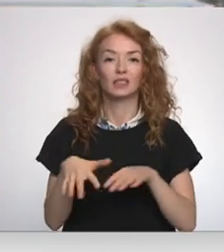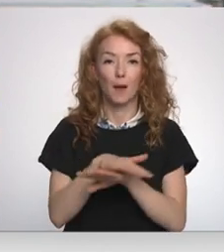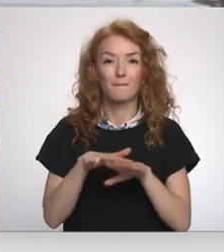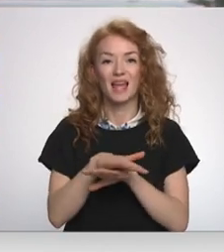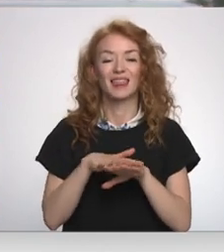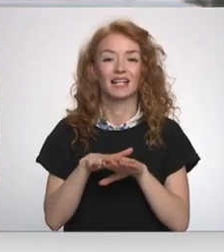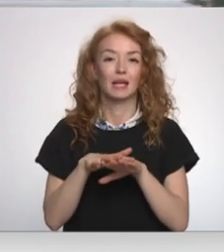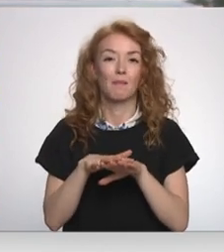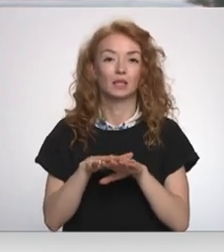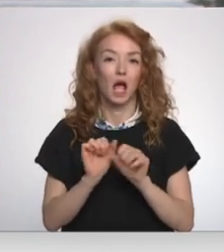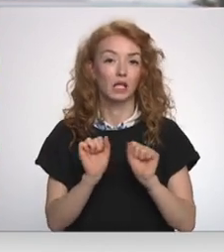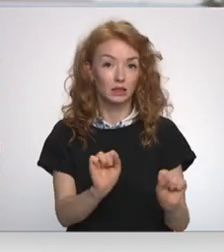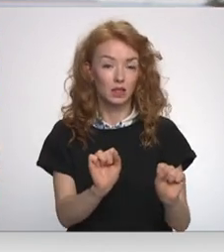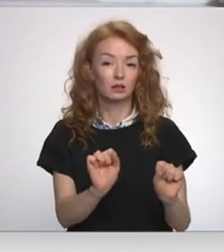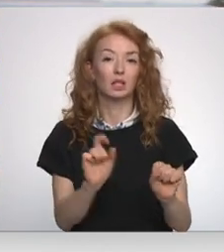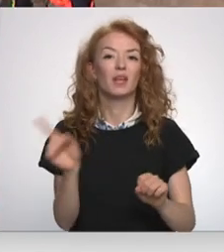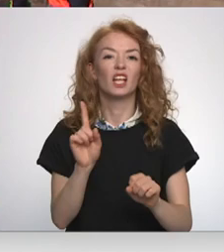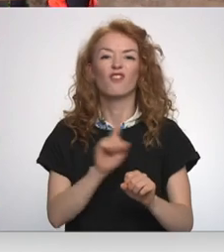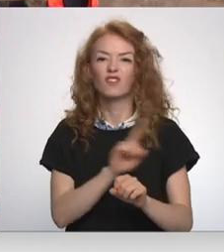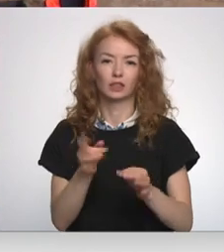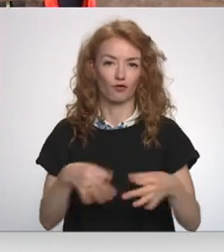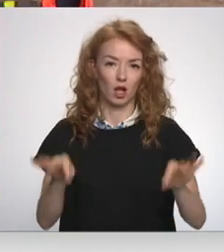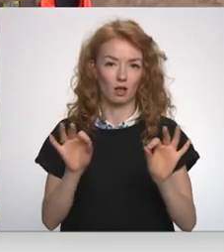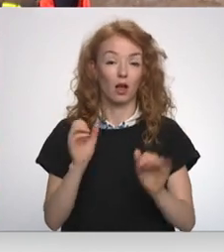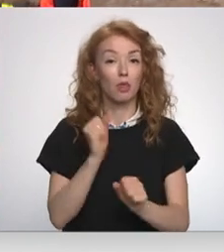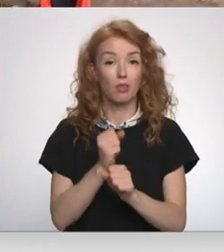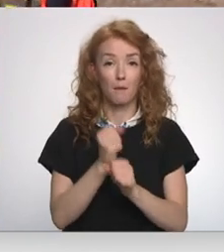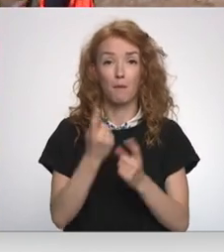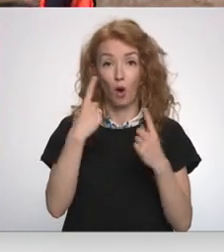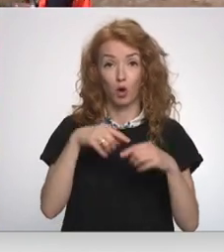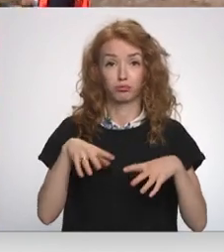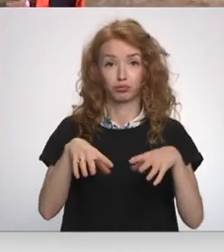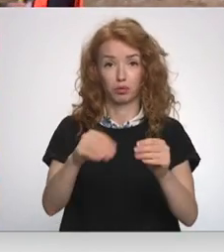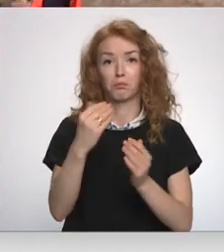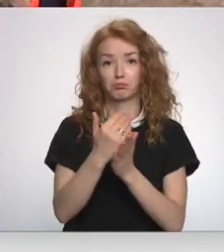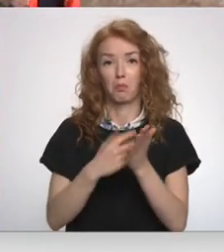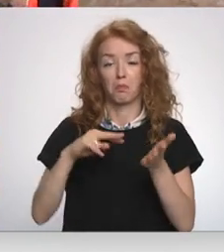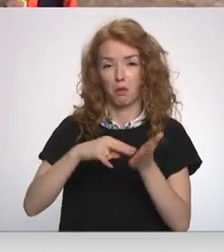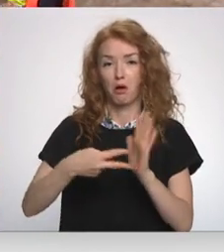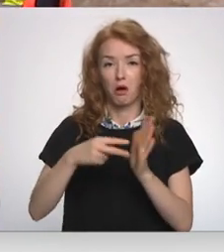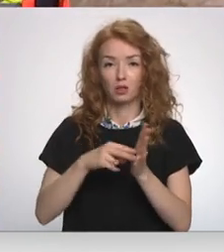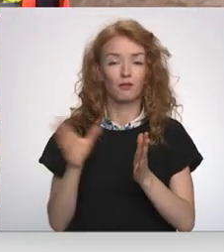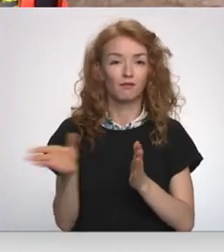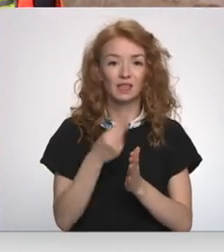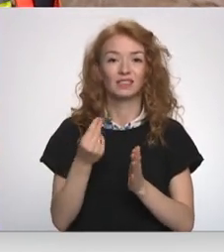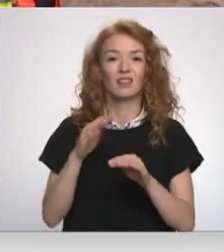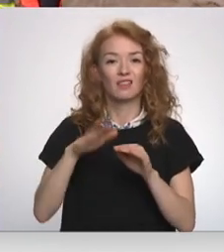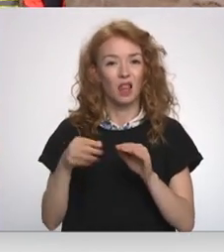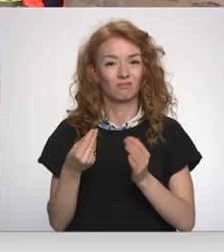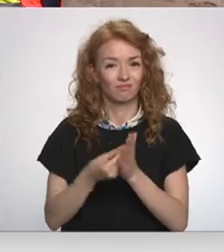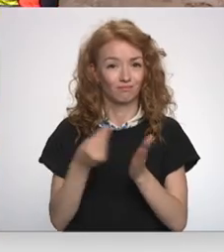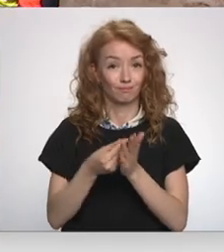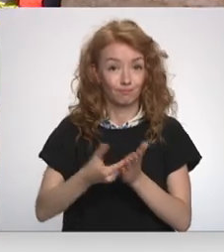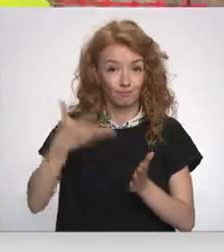sabiedrības teiksim, aizsardzība ir svarīgāka. Darbi iet pēc plāna. Kopējais darba spēka un izej materiāla sadārdzinājums